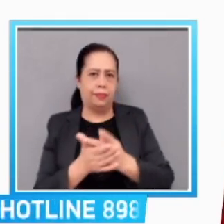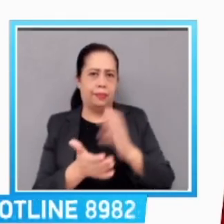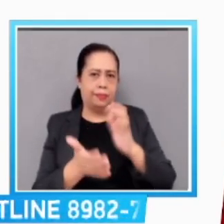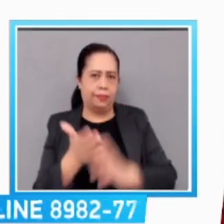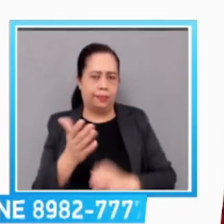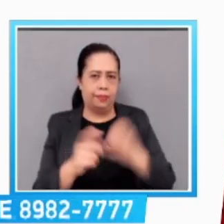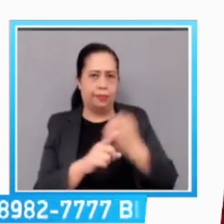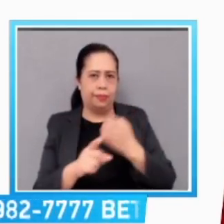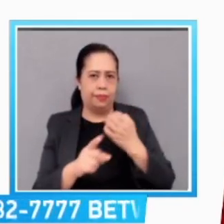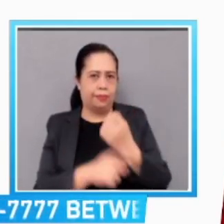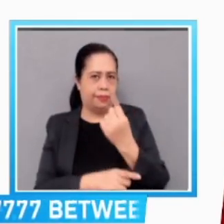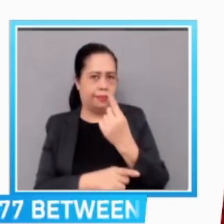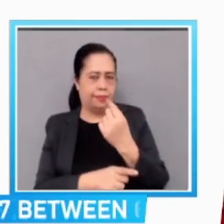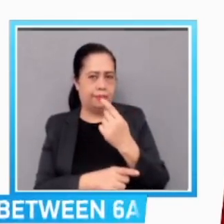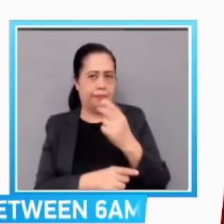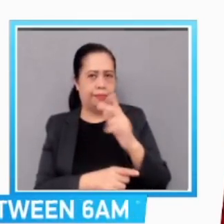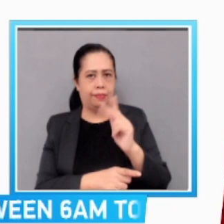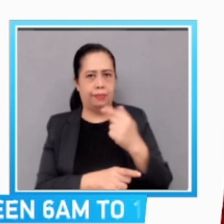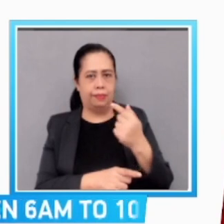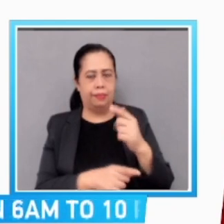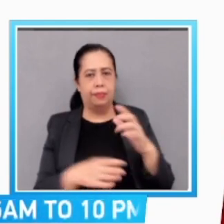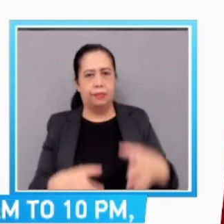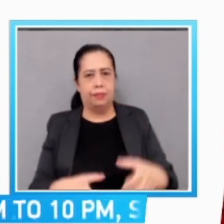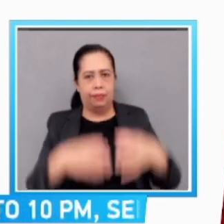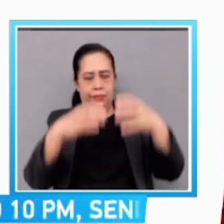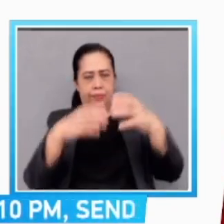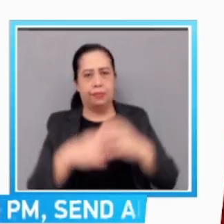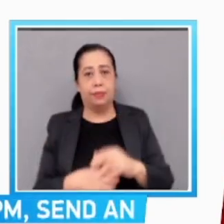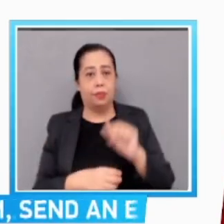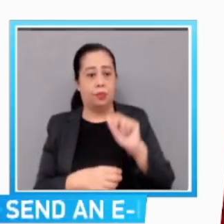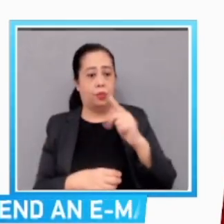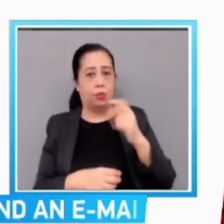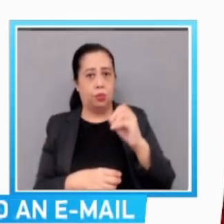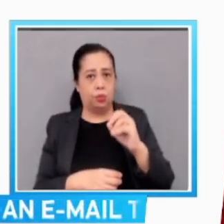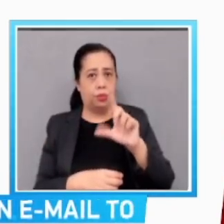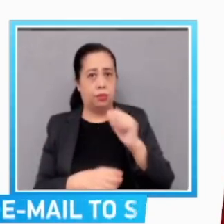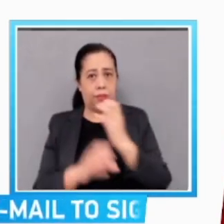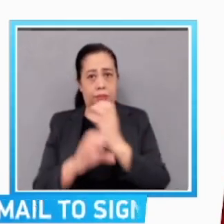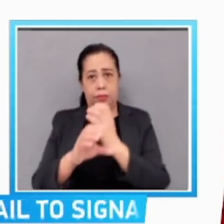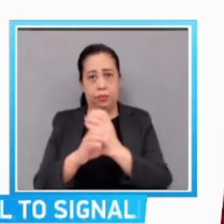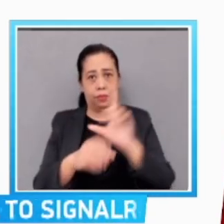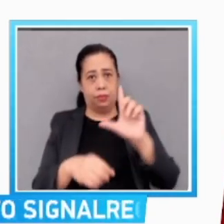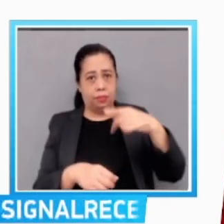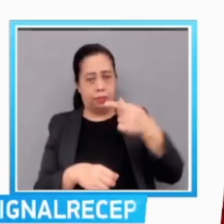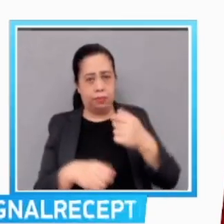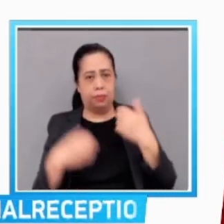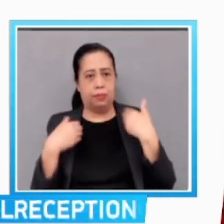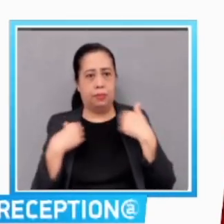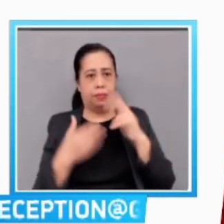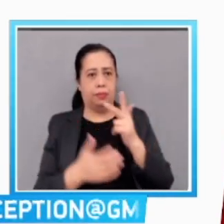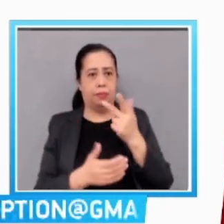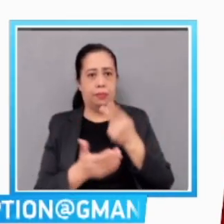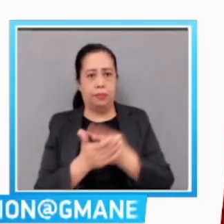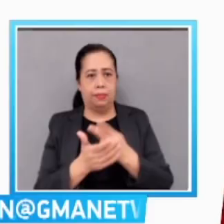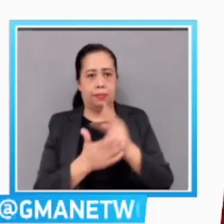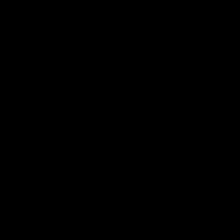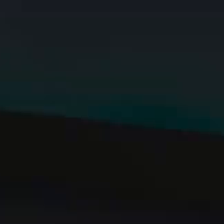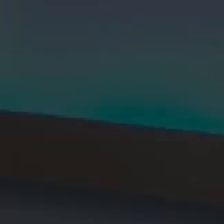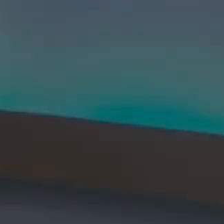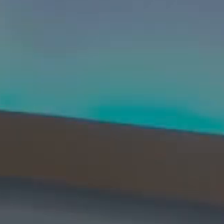kilo na tangke. Ang auto LPG naman may rollback din pong 3 pesos and 22 centavos sa kada